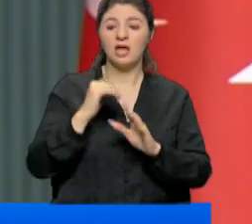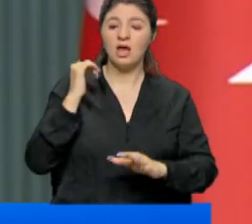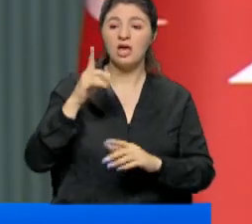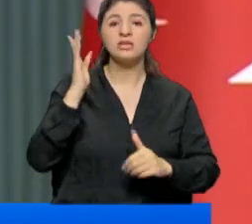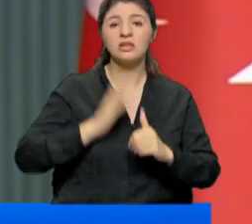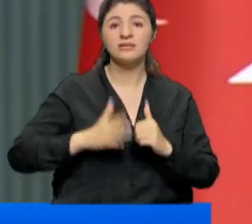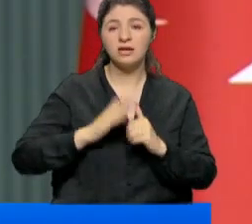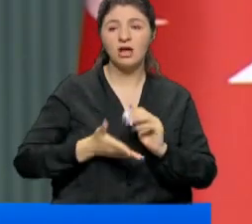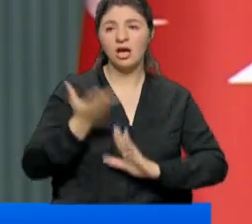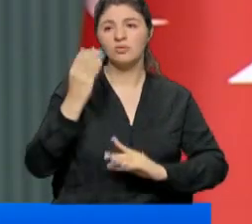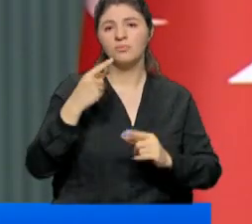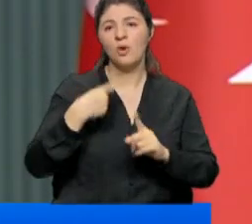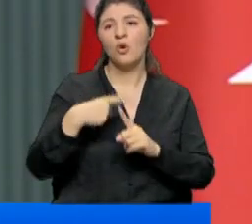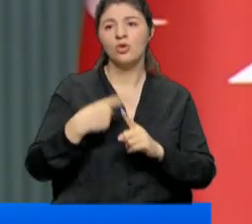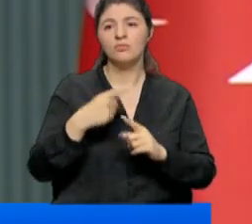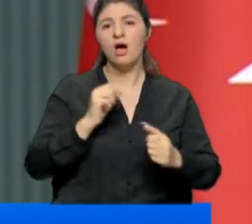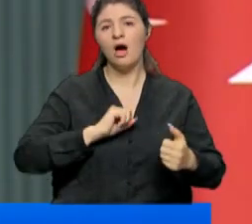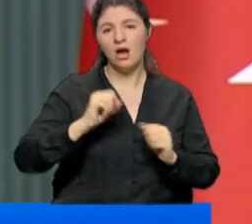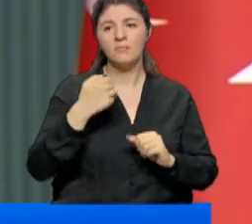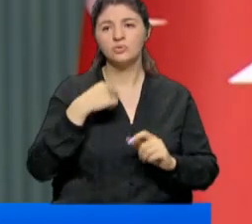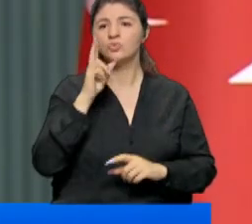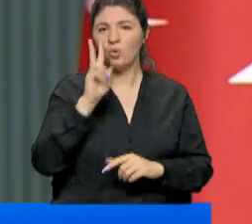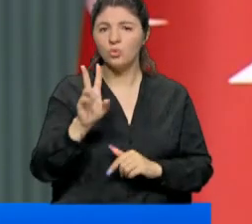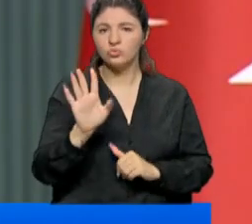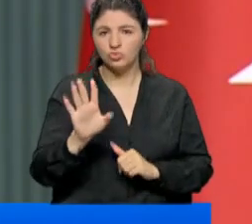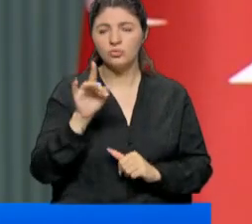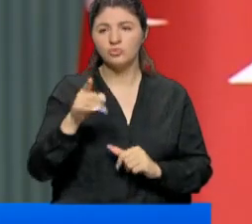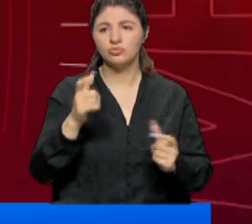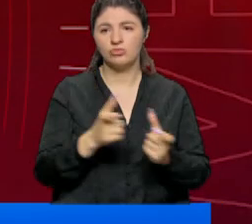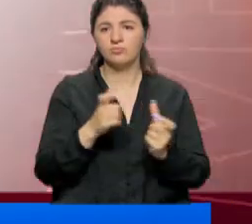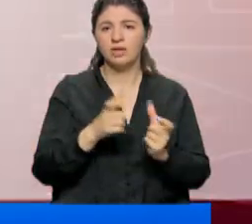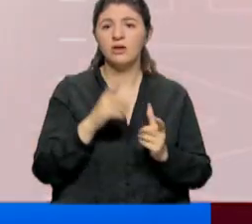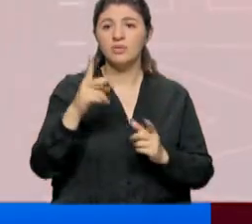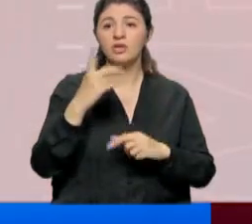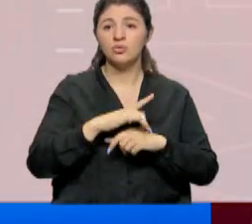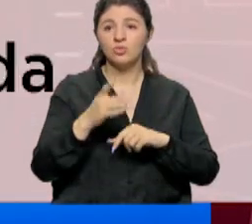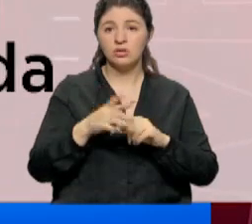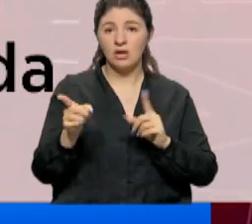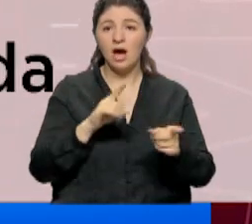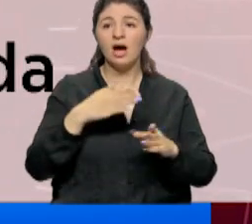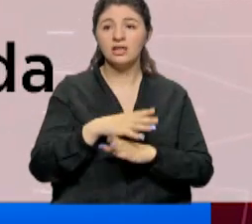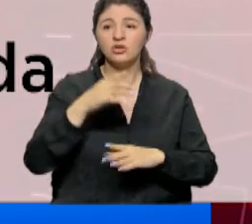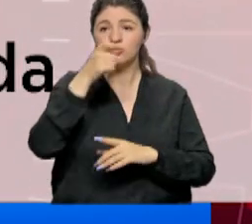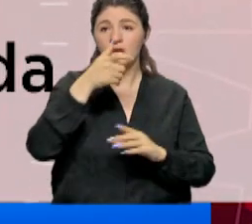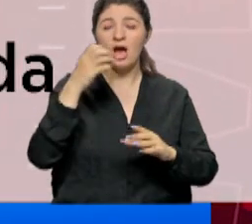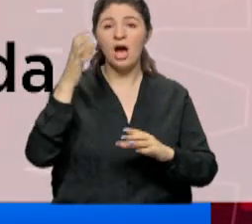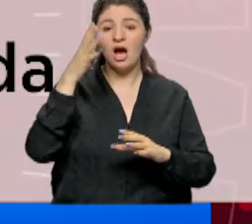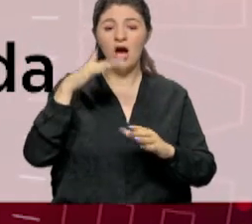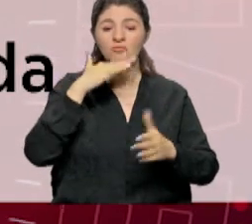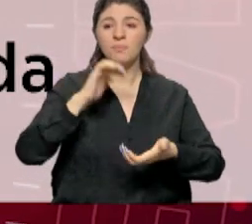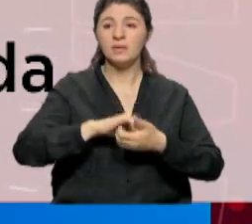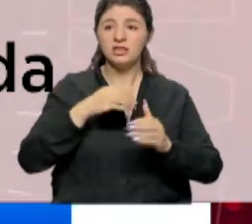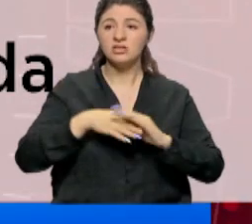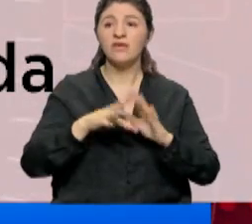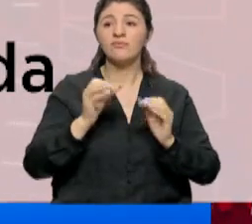yaptırımların kaldırılması yönünde bir olumlu tavrı bir gördük bu toplantıda bu iki ülke Aslında Türkiye'nin ağabeye girişinde